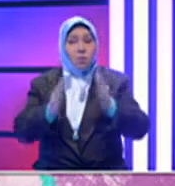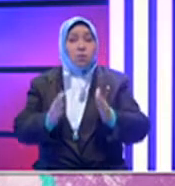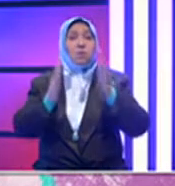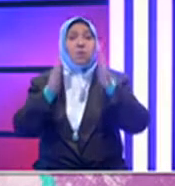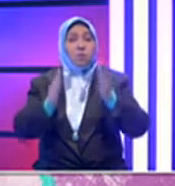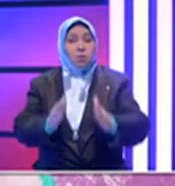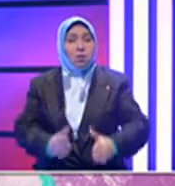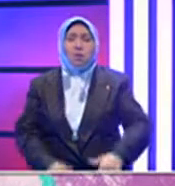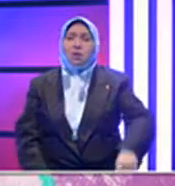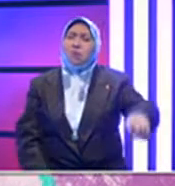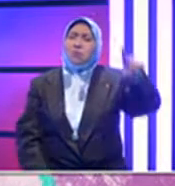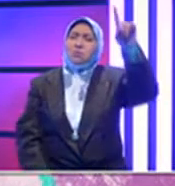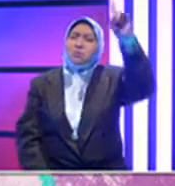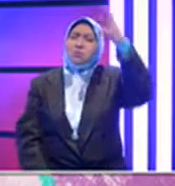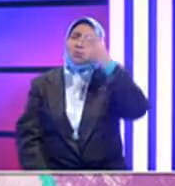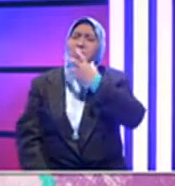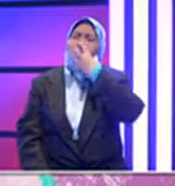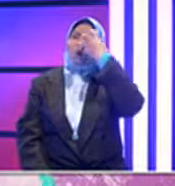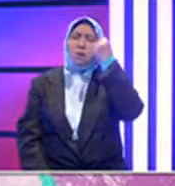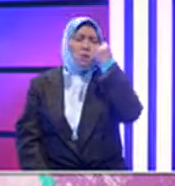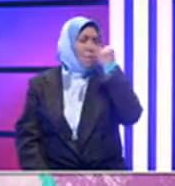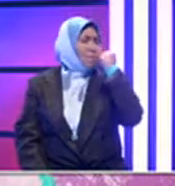a day his book